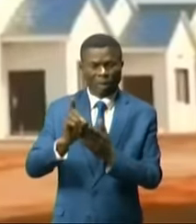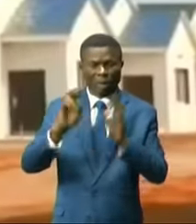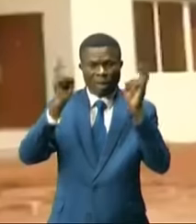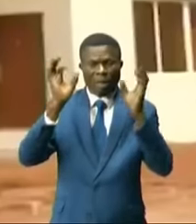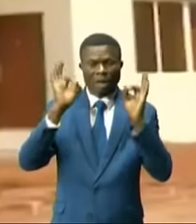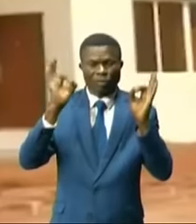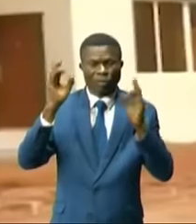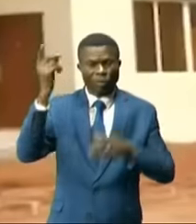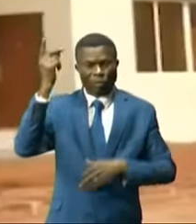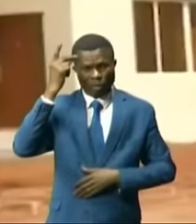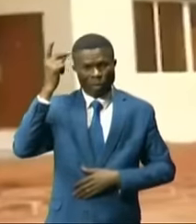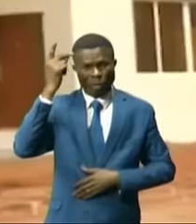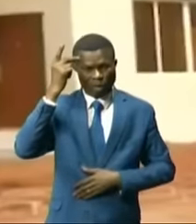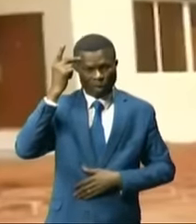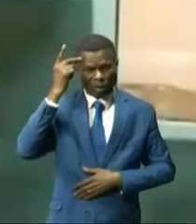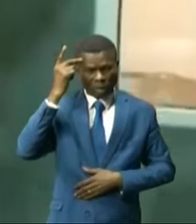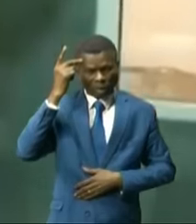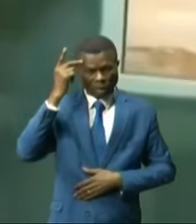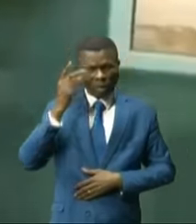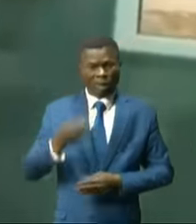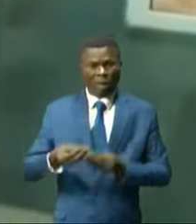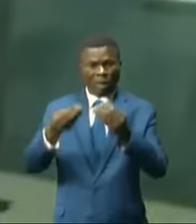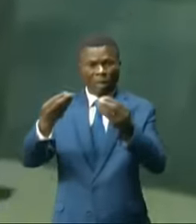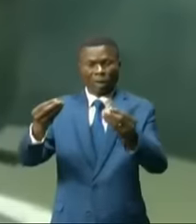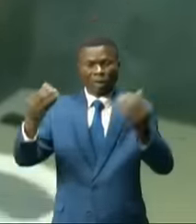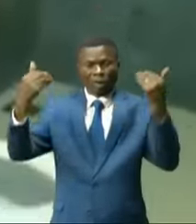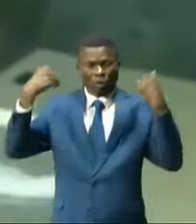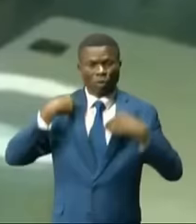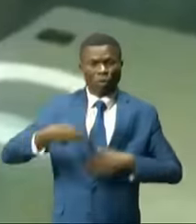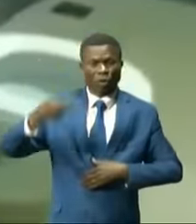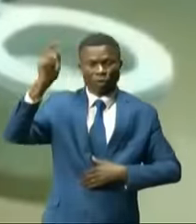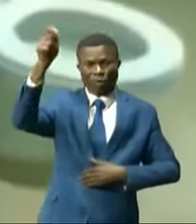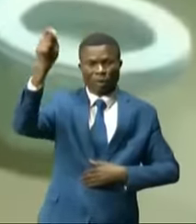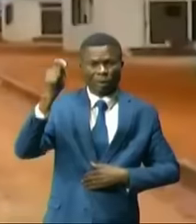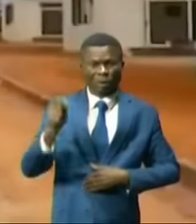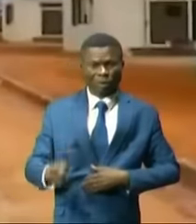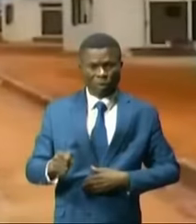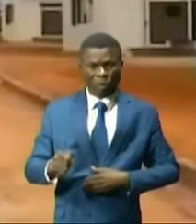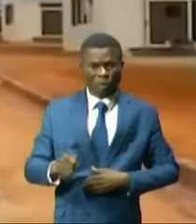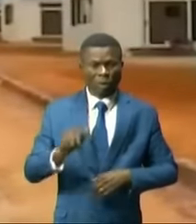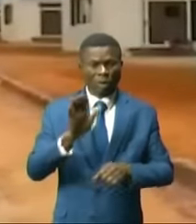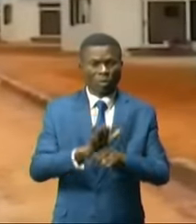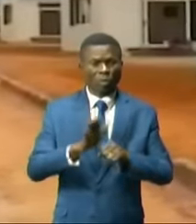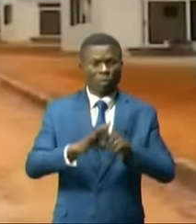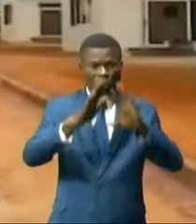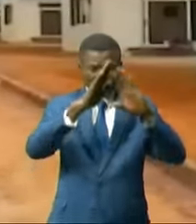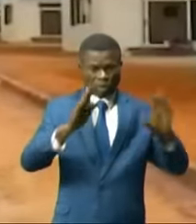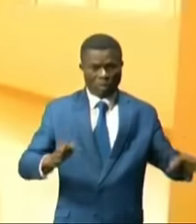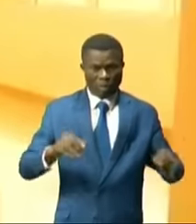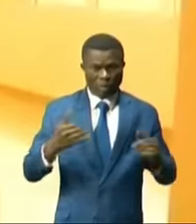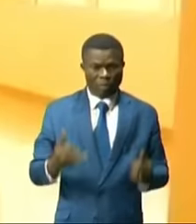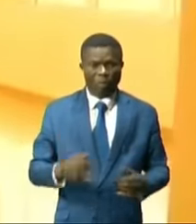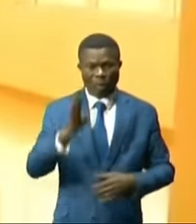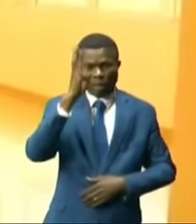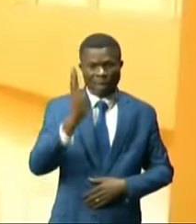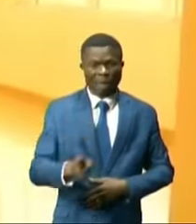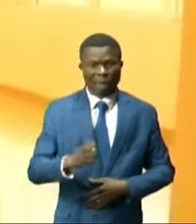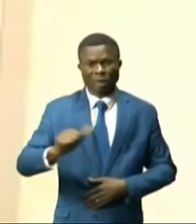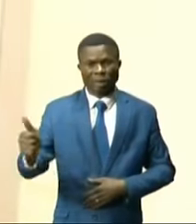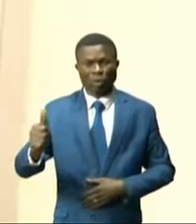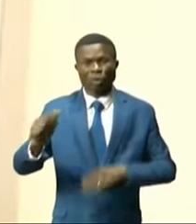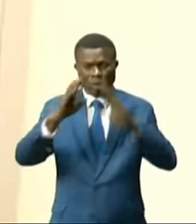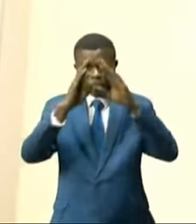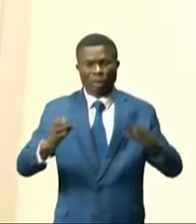ville de Kinshasa a déjà doté les officiers supérieurs de l'armée congolaise bon nombre de maisons. À ce jour, 400 autres